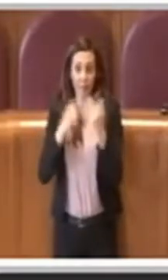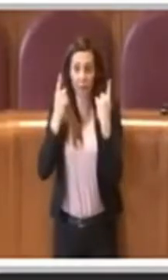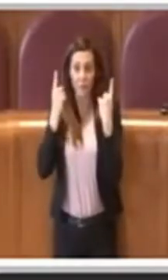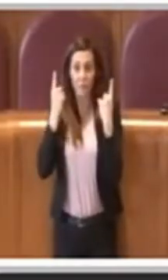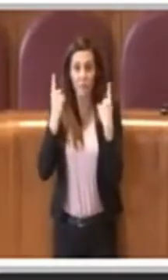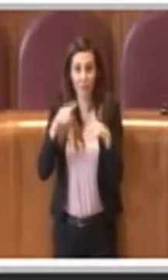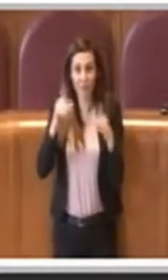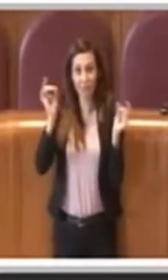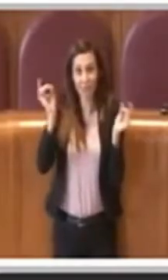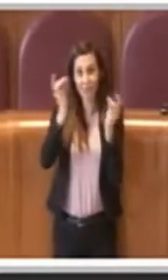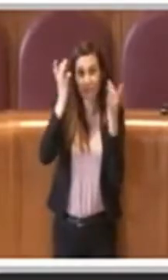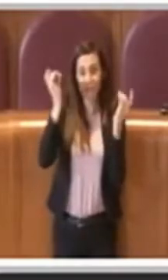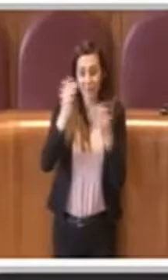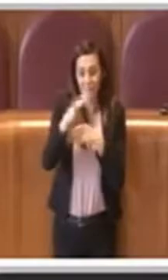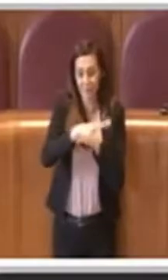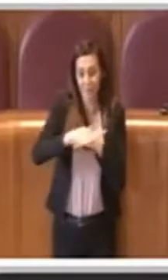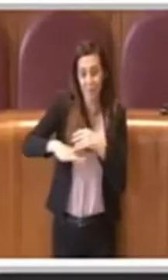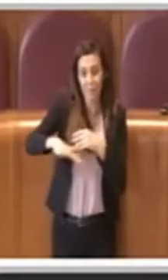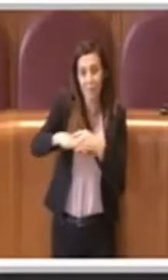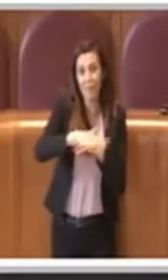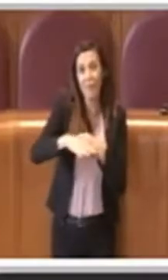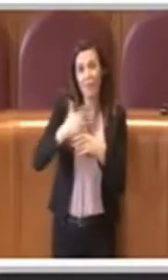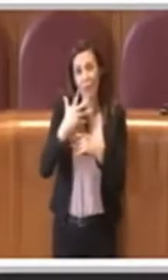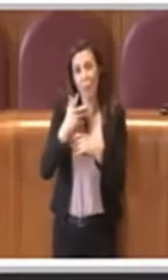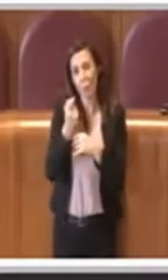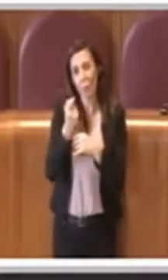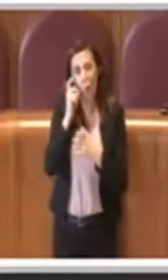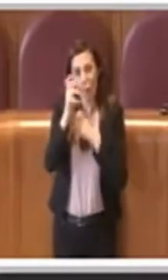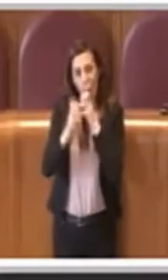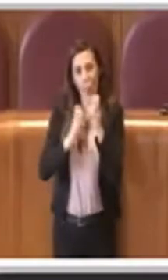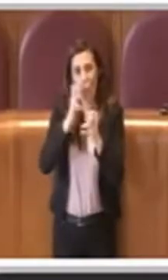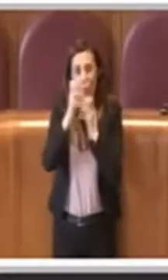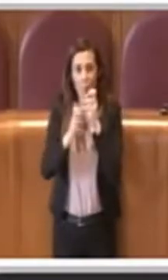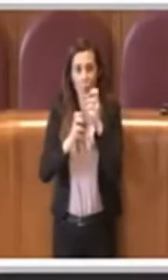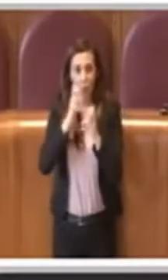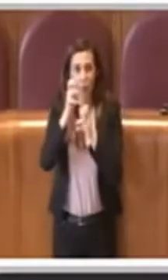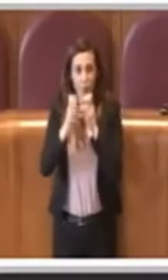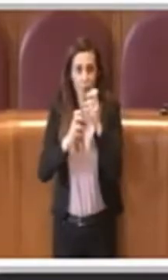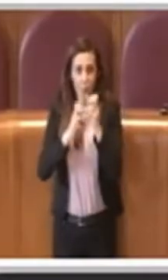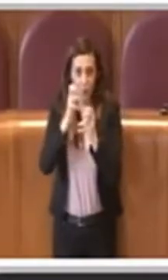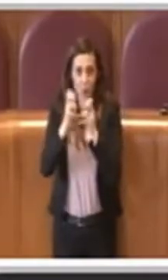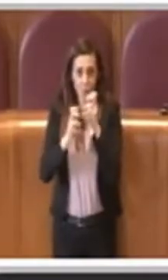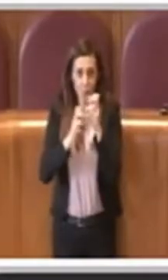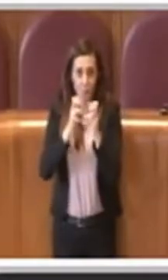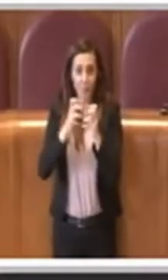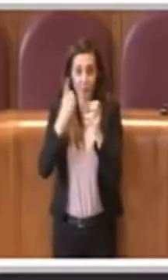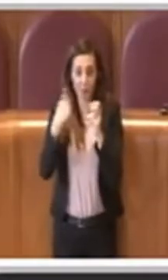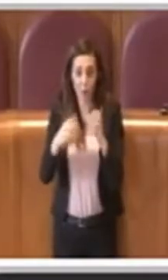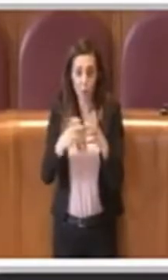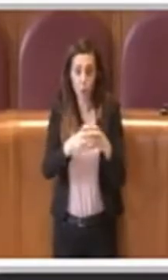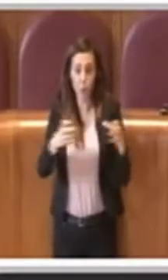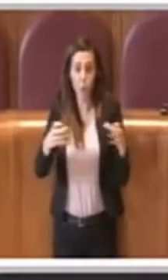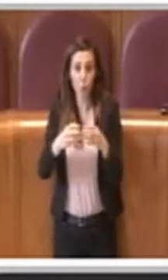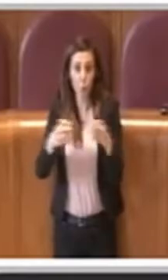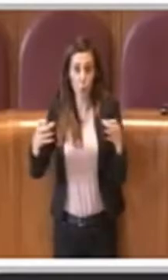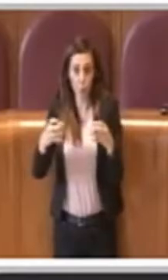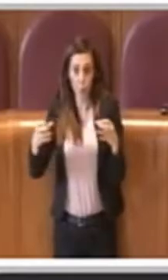volte sui territori forse si è fatta un po' di confusione su queste